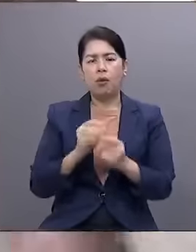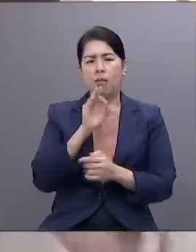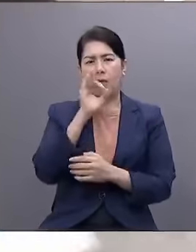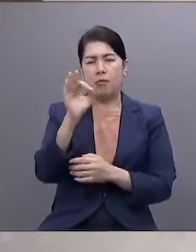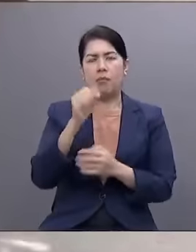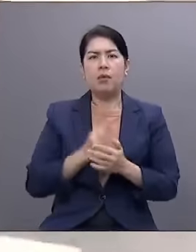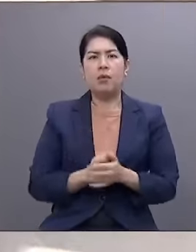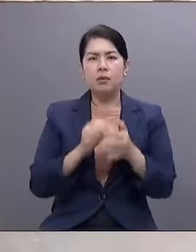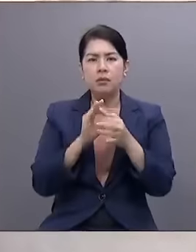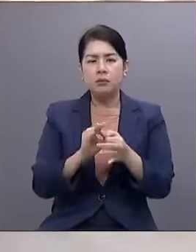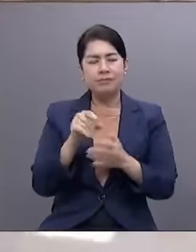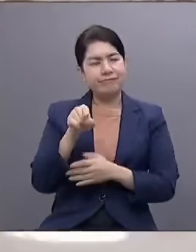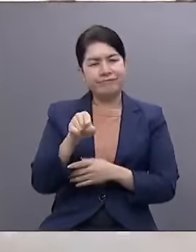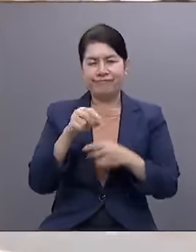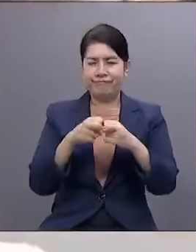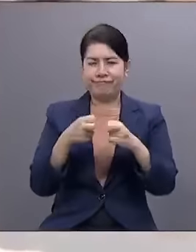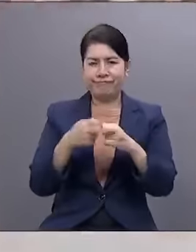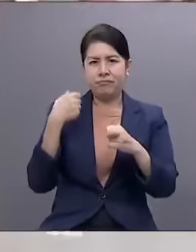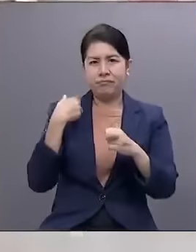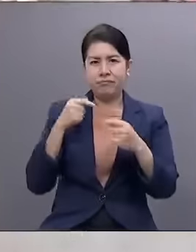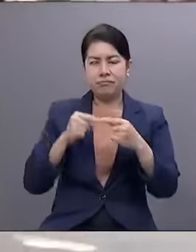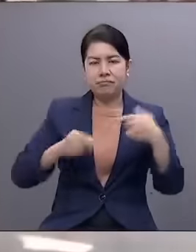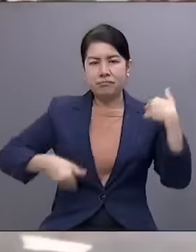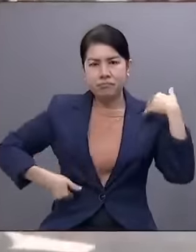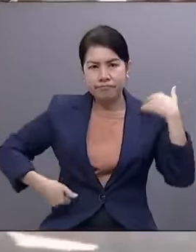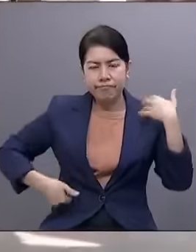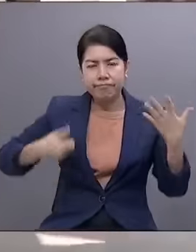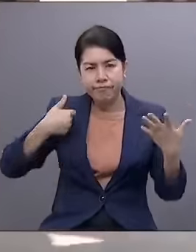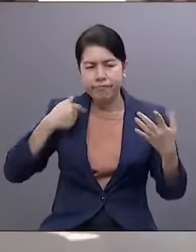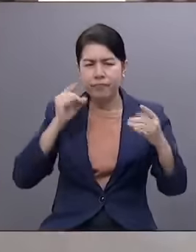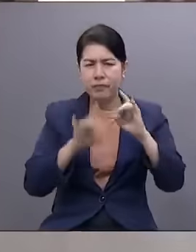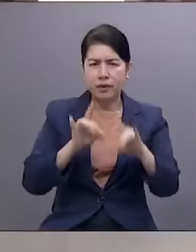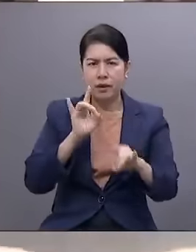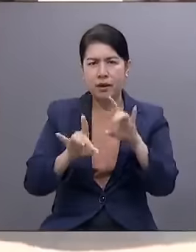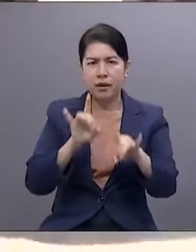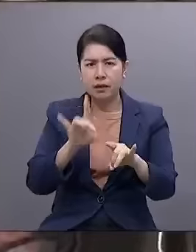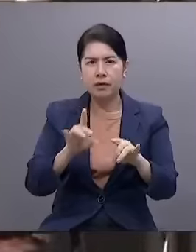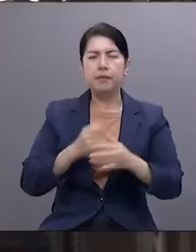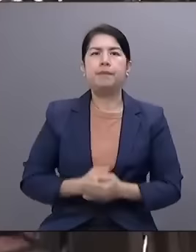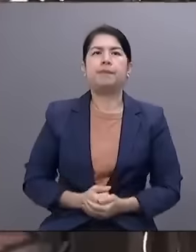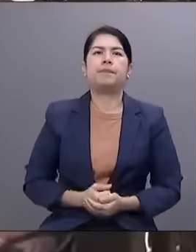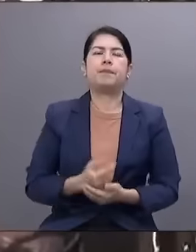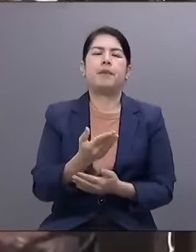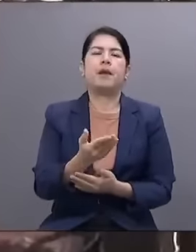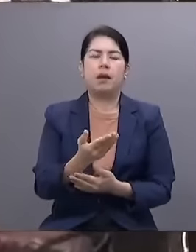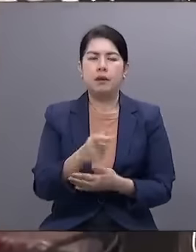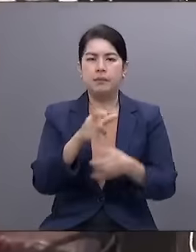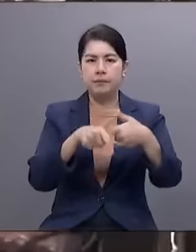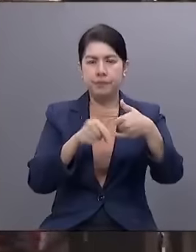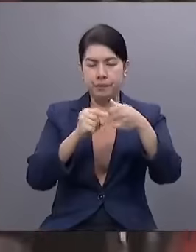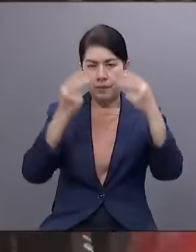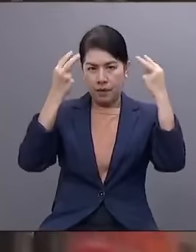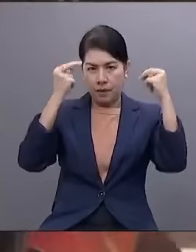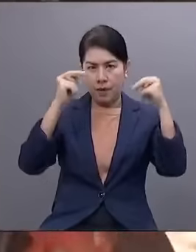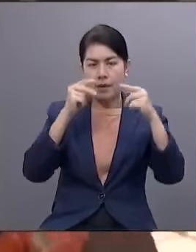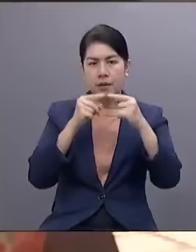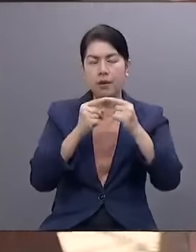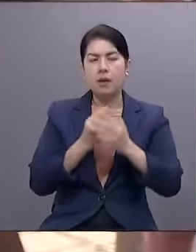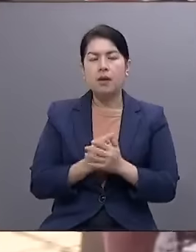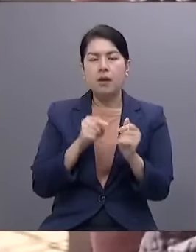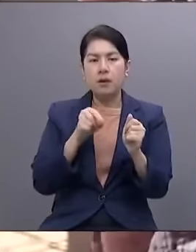ไปก่อกวนชุมชนที่ติดกับตลาดมโนรานายกเทศมนตรีเมืองลพบุรียอมรับครับว่าต้องเร่งจัดการปัญหาลิงทุกฝูงแต่ติดที่ส